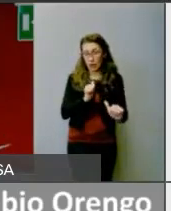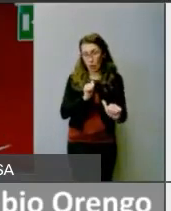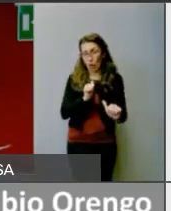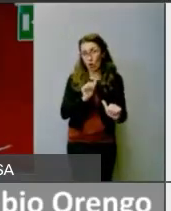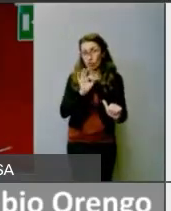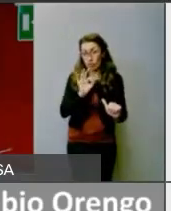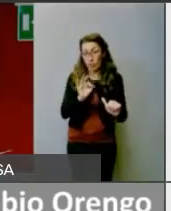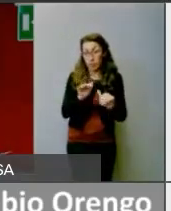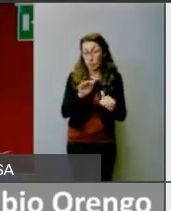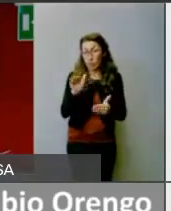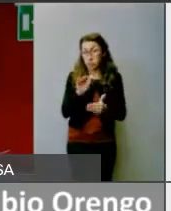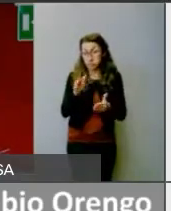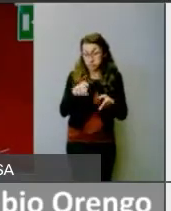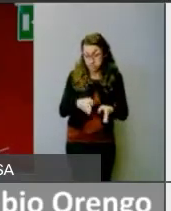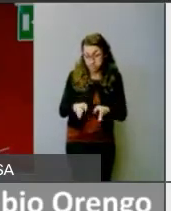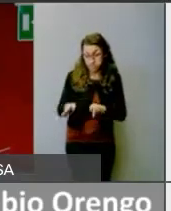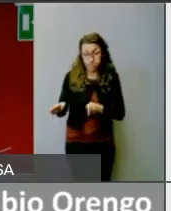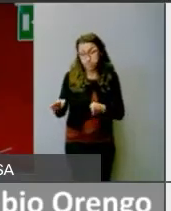1000 giorni di vita.